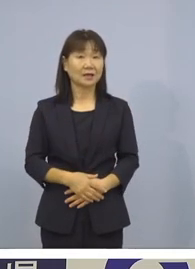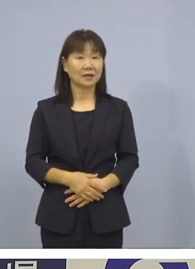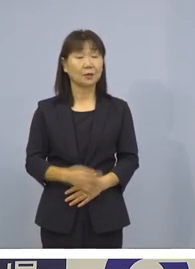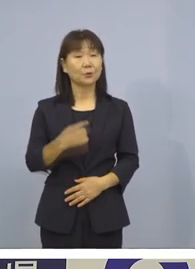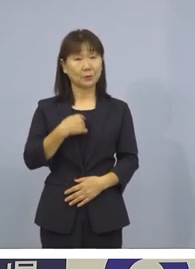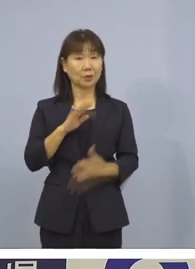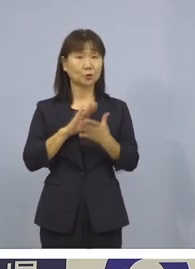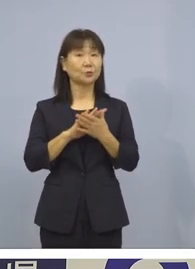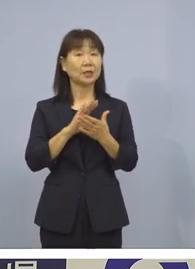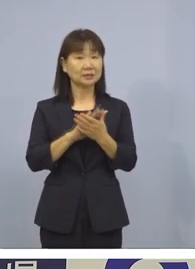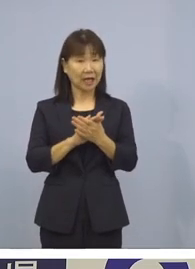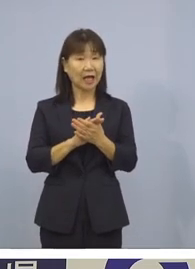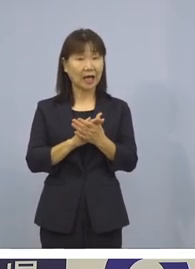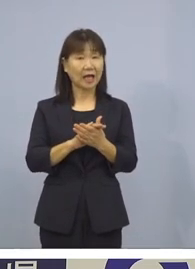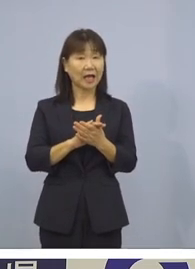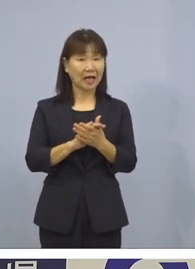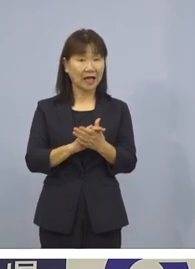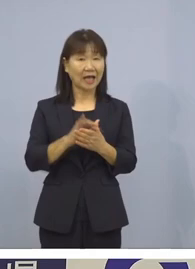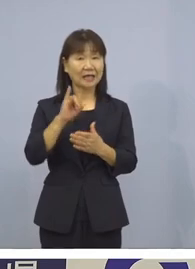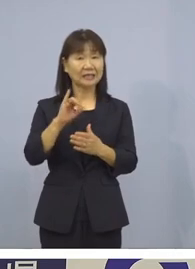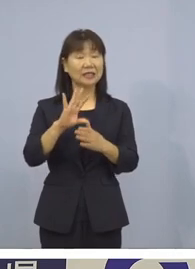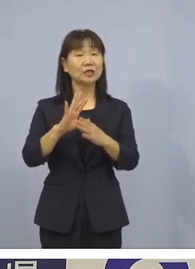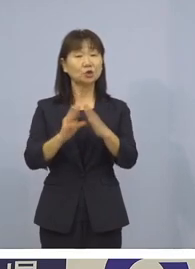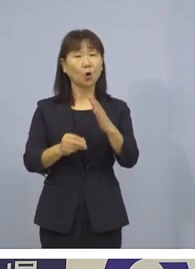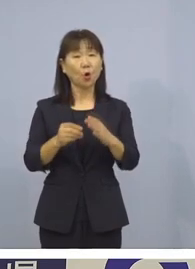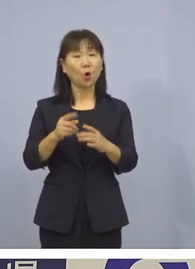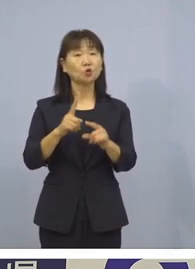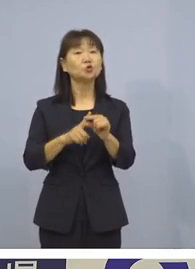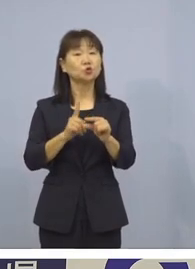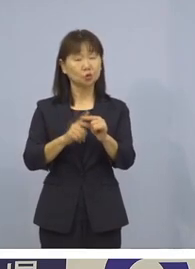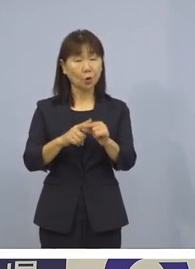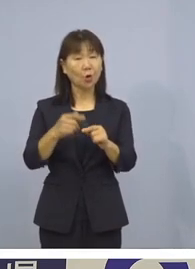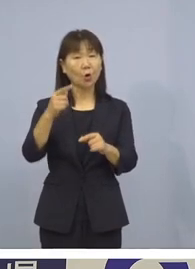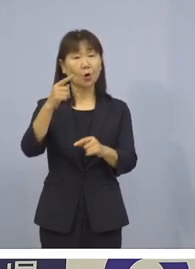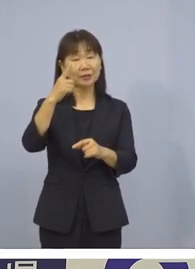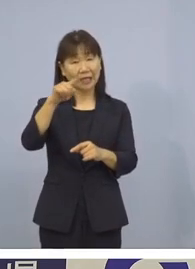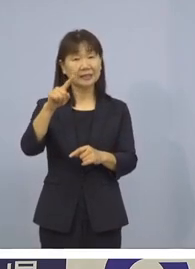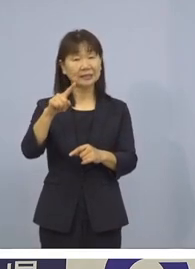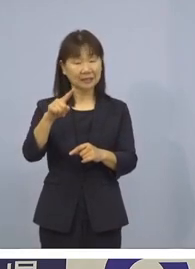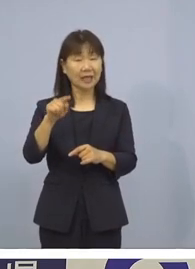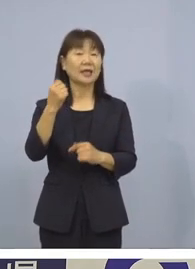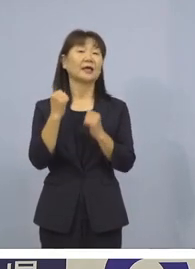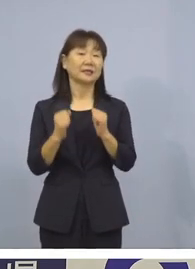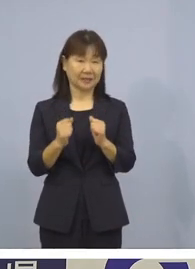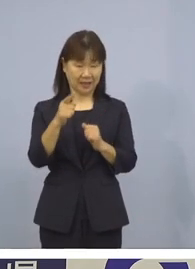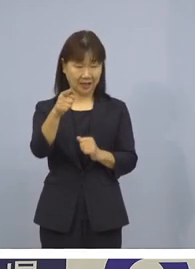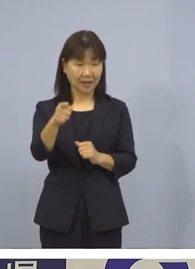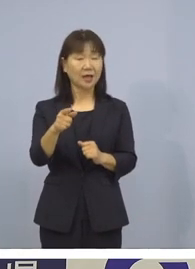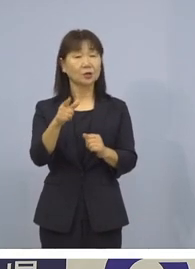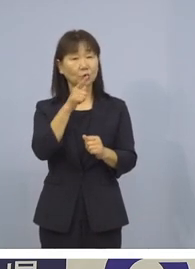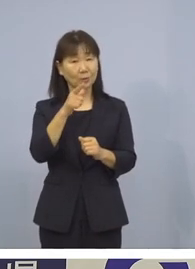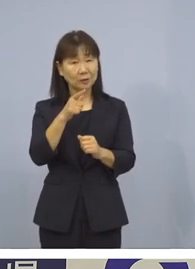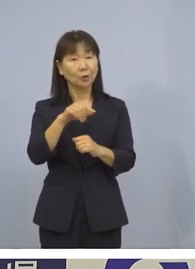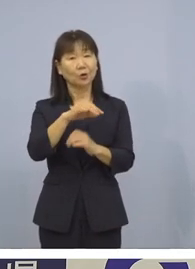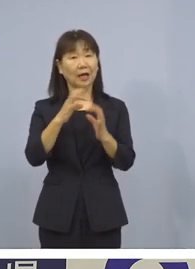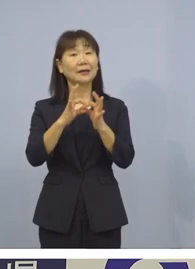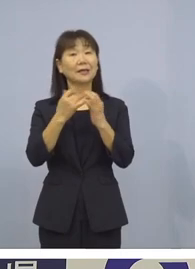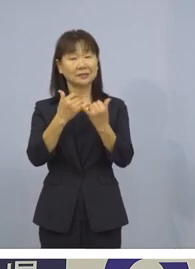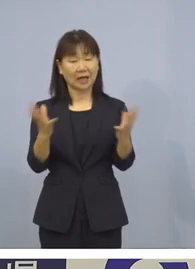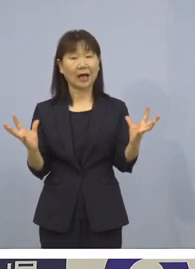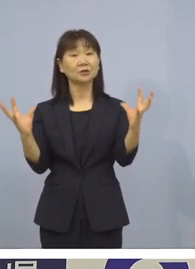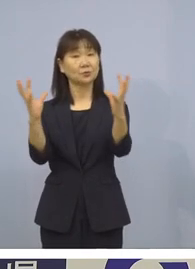友達が今伊藤忠のタイの社長やってたり、みんな徳島に関係する人たちもそこでみんなで集まってもらったんだけ